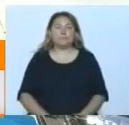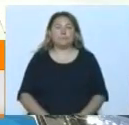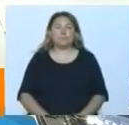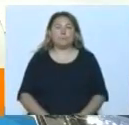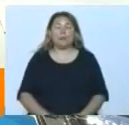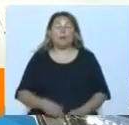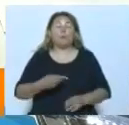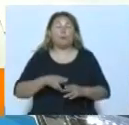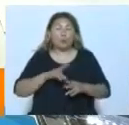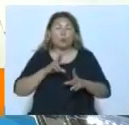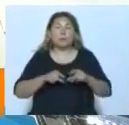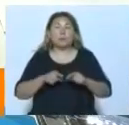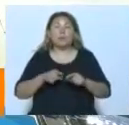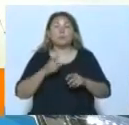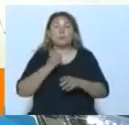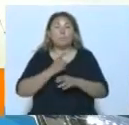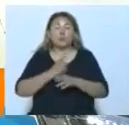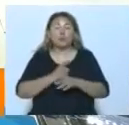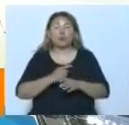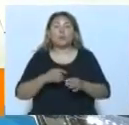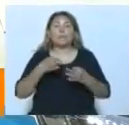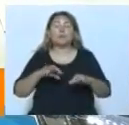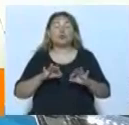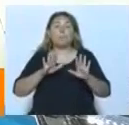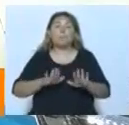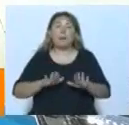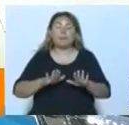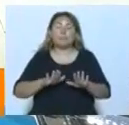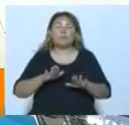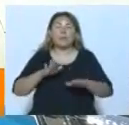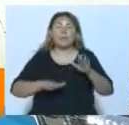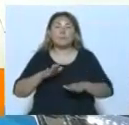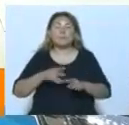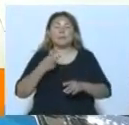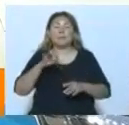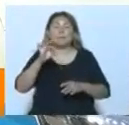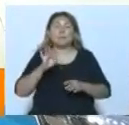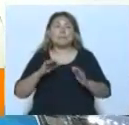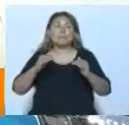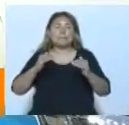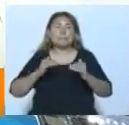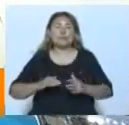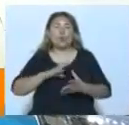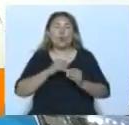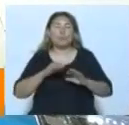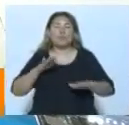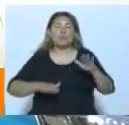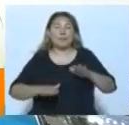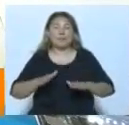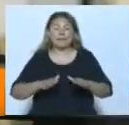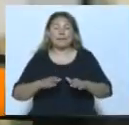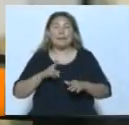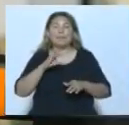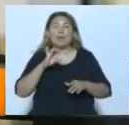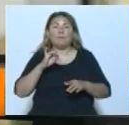В рамках действующих ограничений разрешенная масса большегрузных автомобилей снижена на 20%. Общий вес и квалификационный